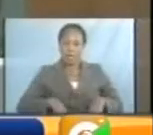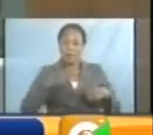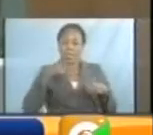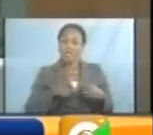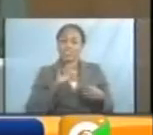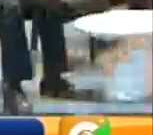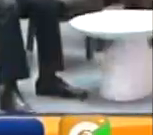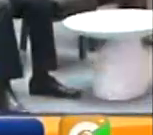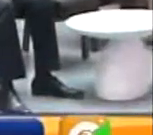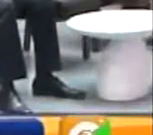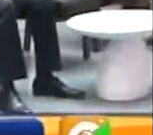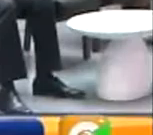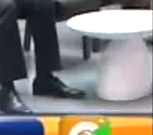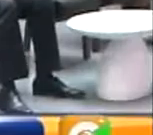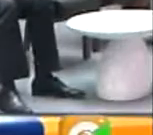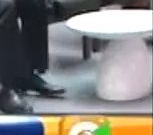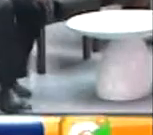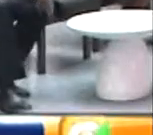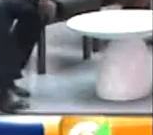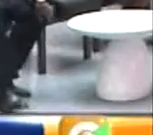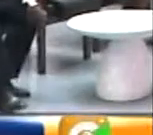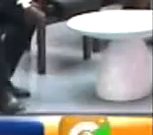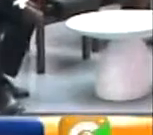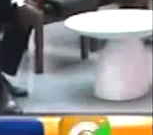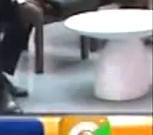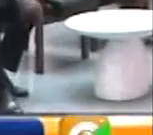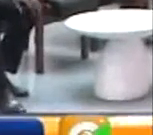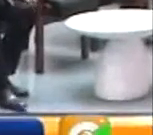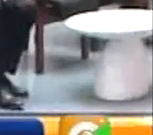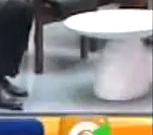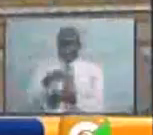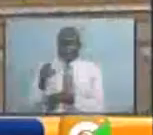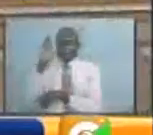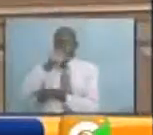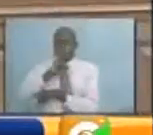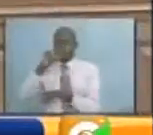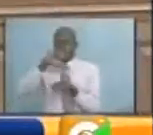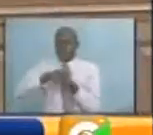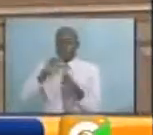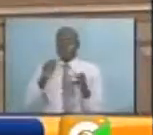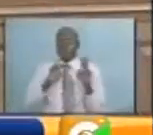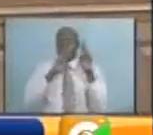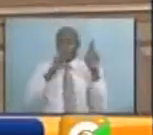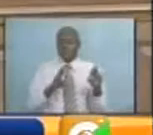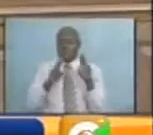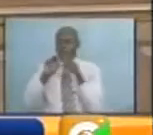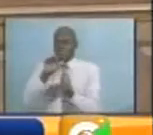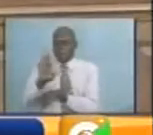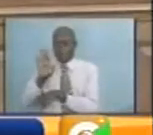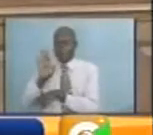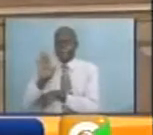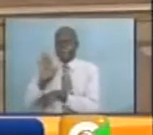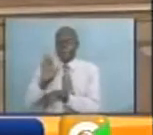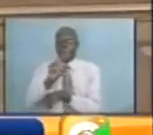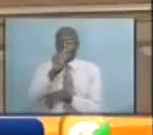to discharge it. IEBC ilitangaza Uhuru Kenyatta kuwa mshindi wa uchaguzi mkuu tarehe 4 mwezi Machi, tangazo ambalo